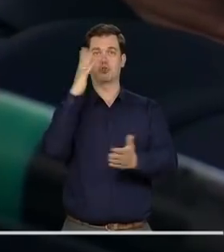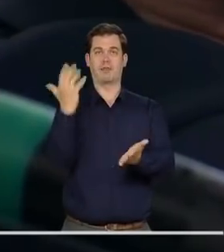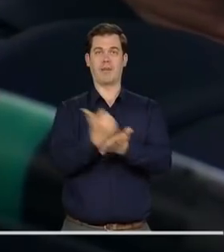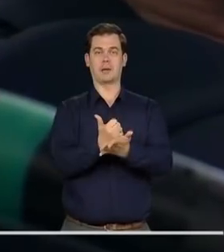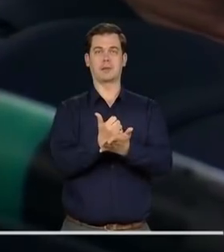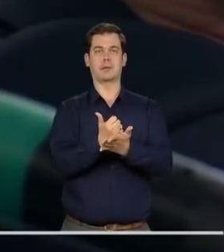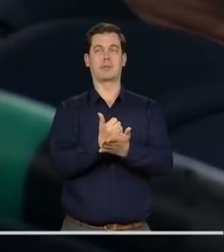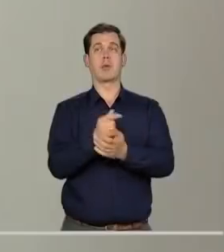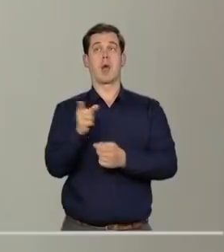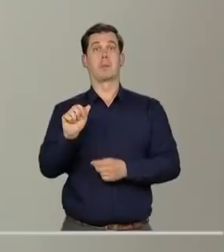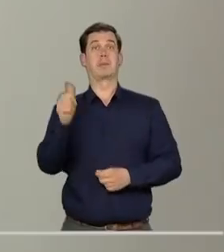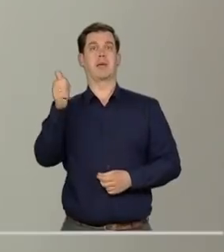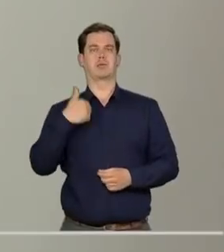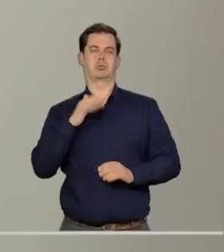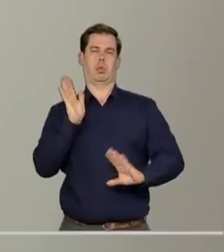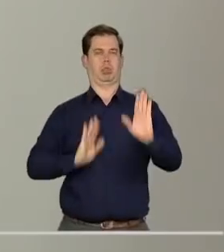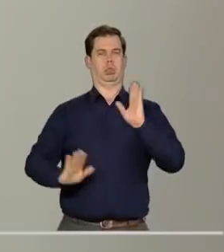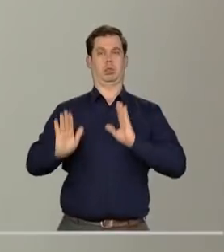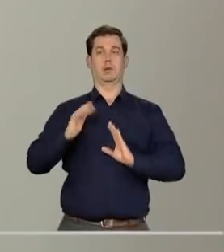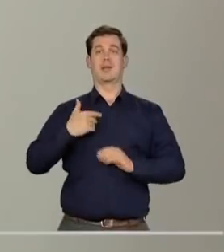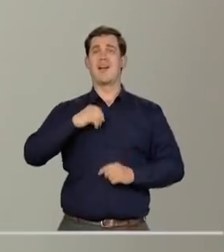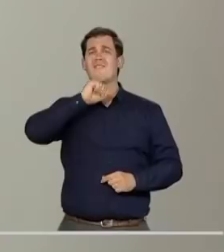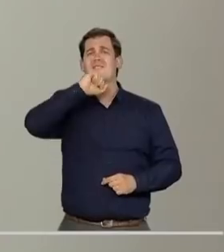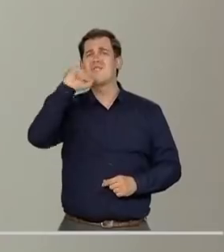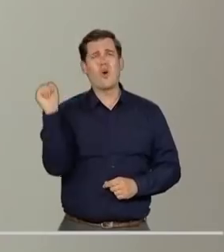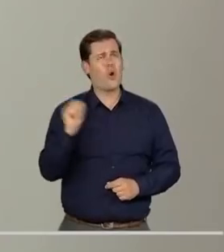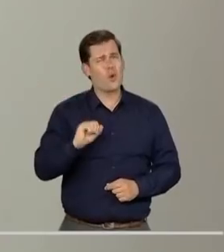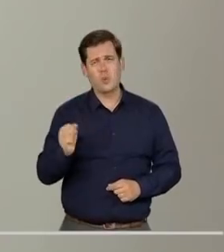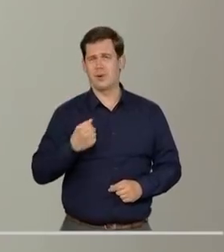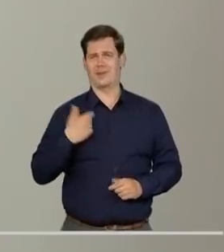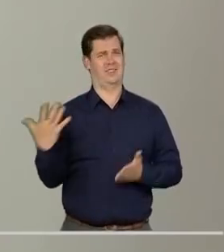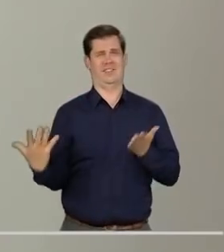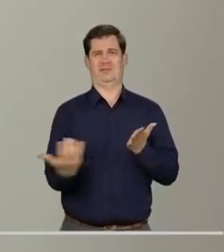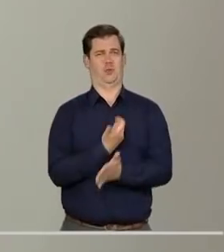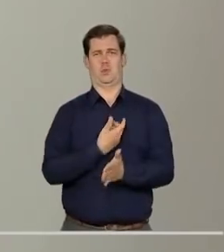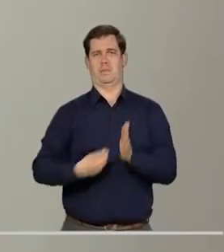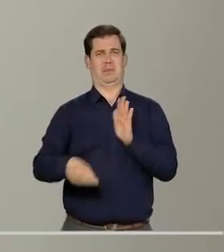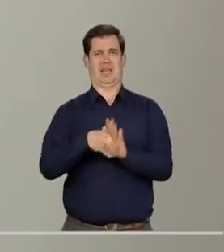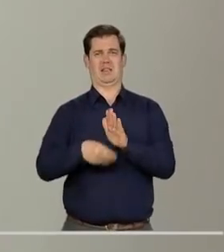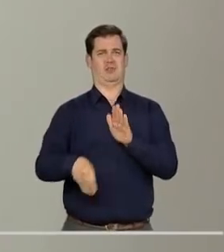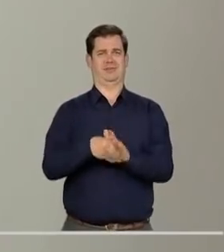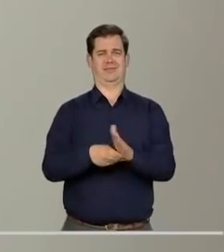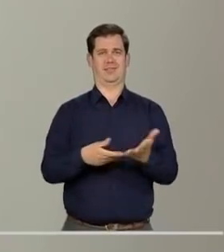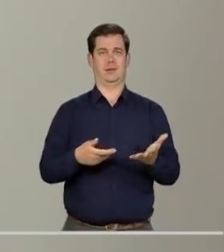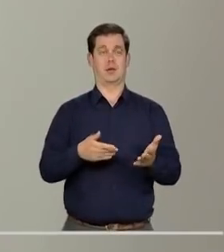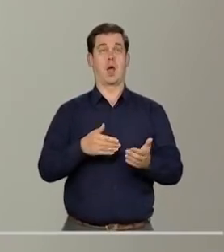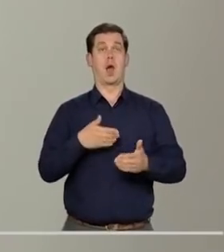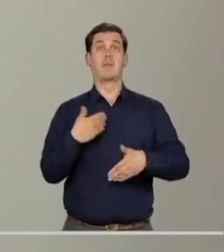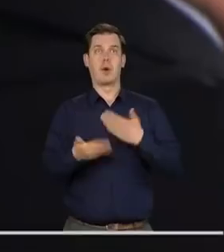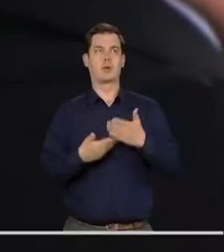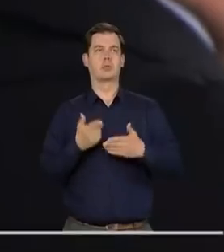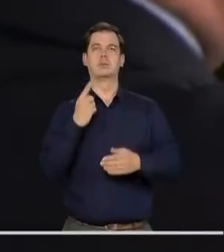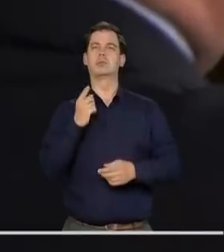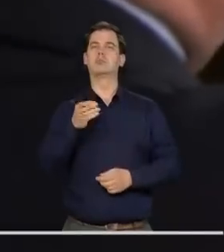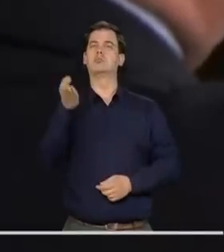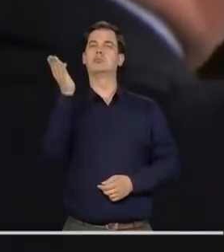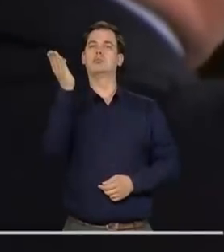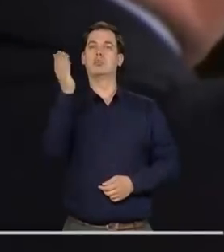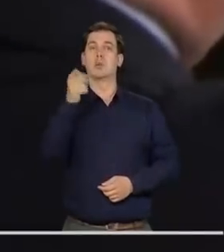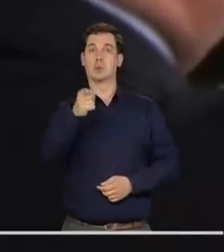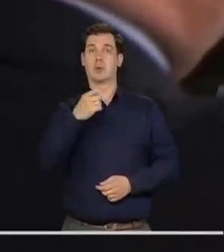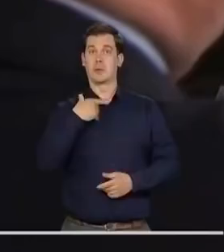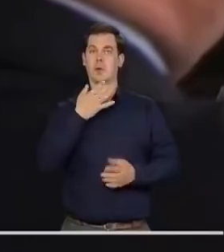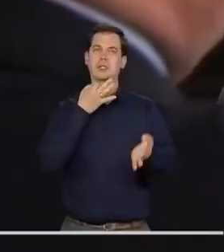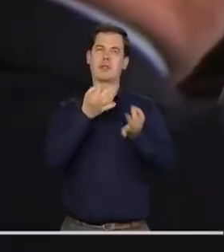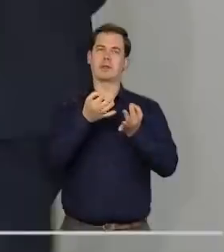Grodzki najpierw zaprzeczał. Nigdy nie pobierałem od pacjentów pieniędzy. A potem zaczął straszyć. Pozwał dziennikarzy,